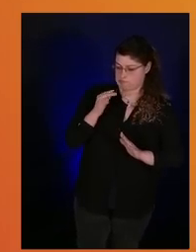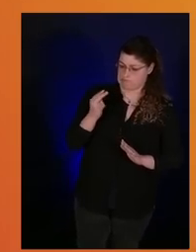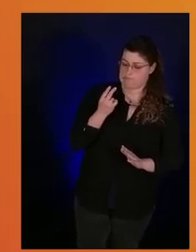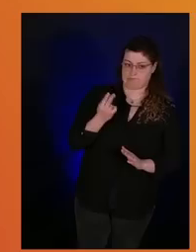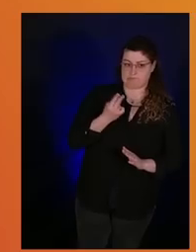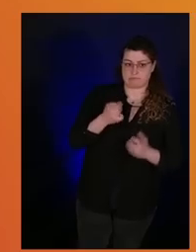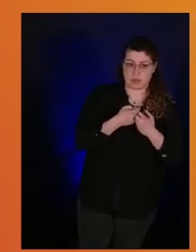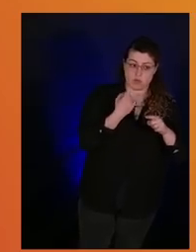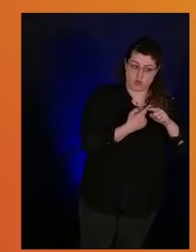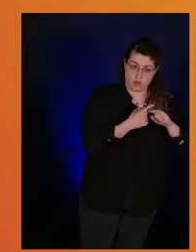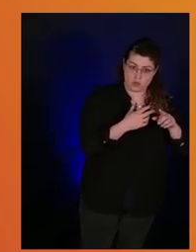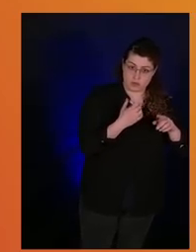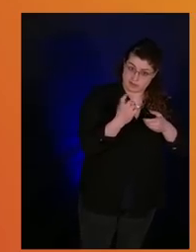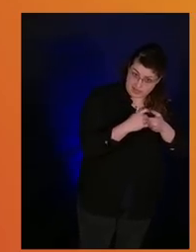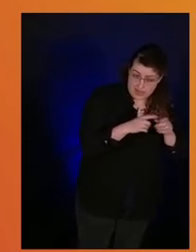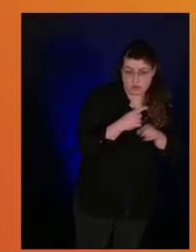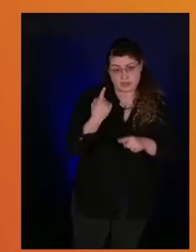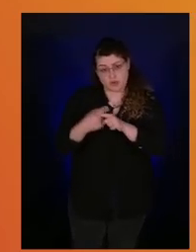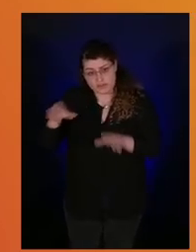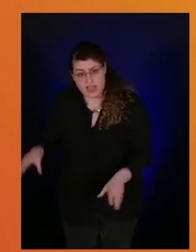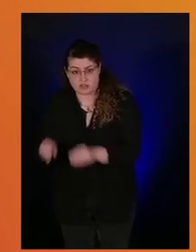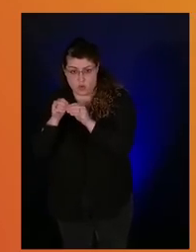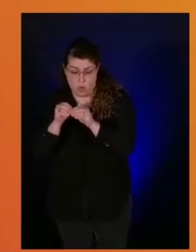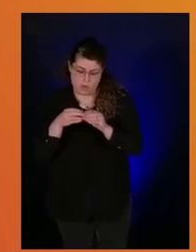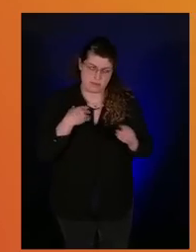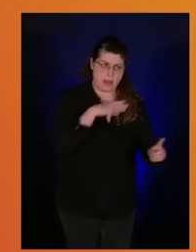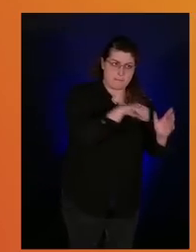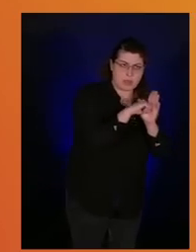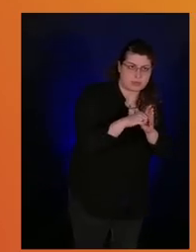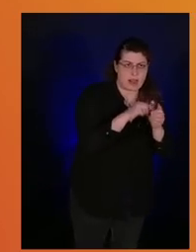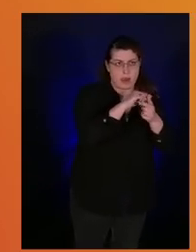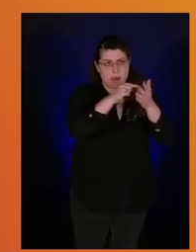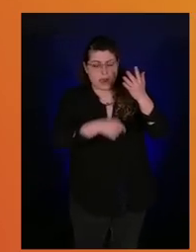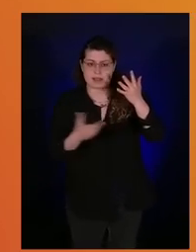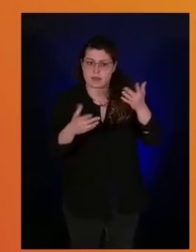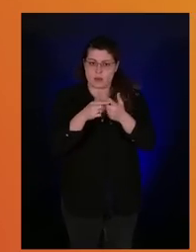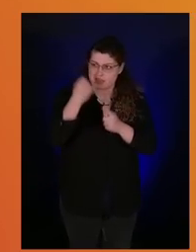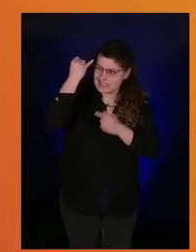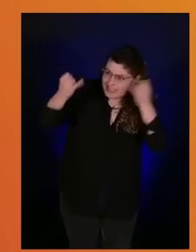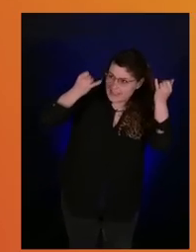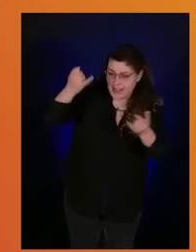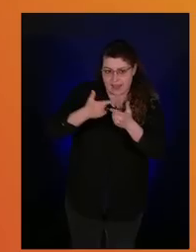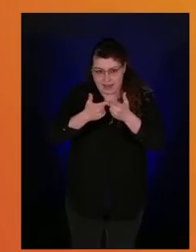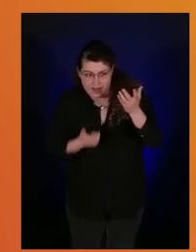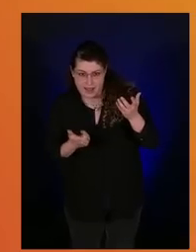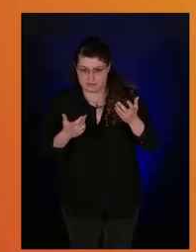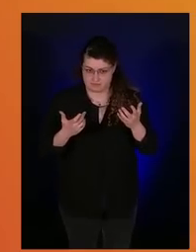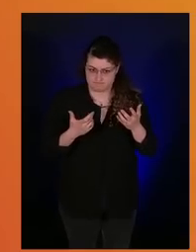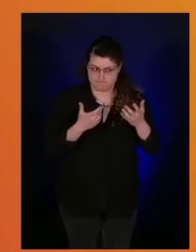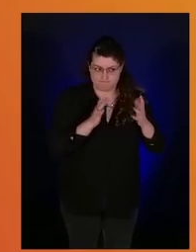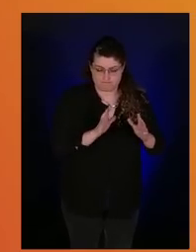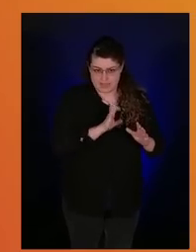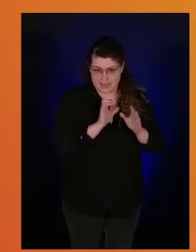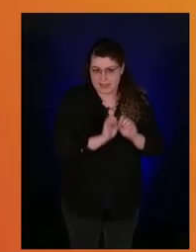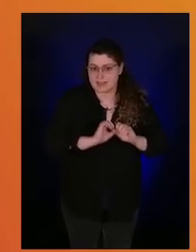la confédération pour redéfinir les priorités et se donner les moyens de mener la bataille des idées. Nous n'échappons pas